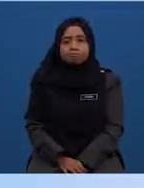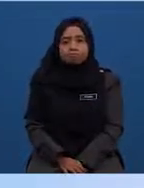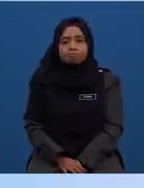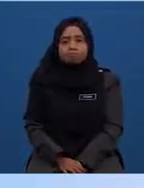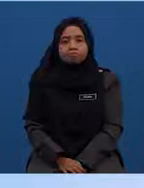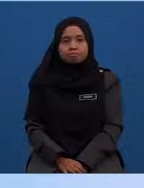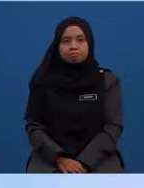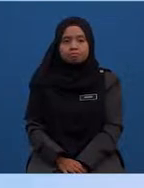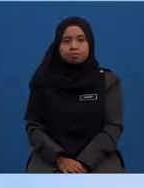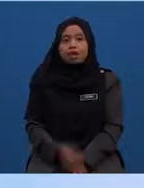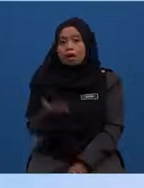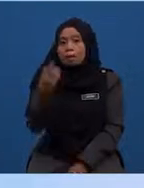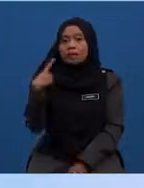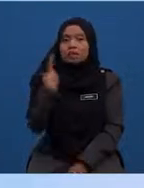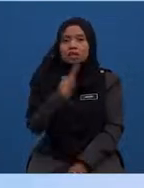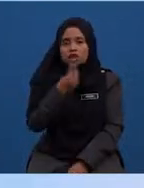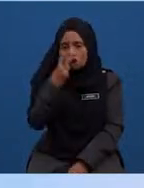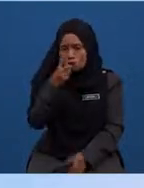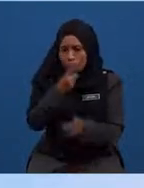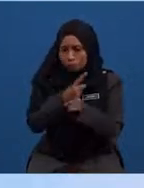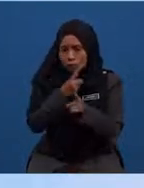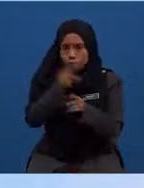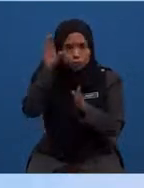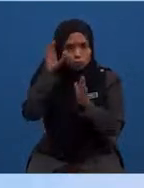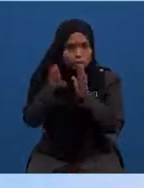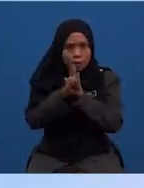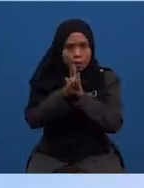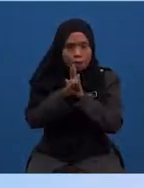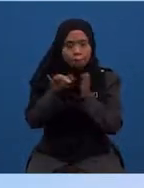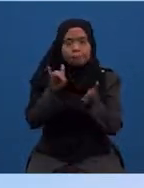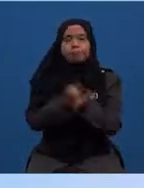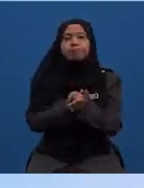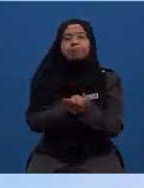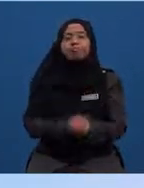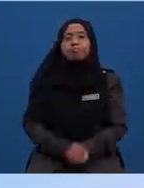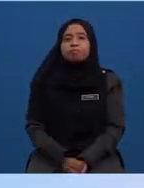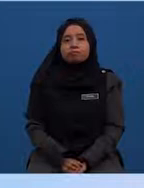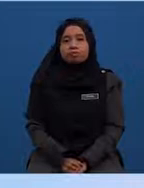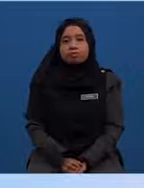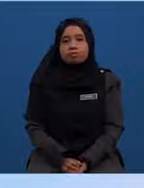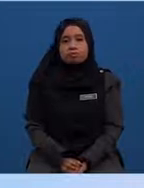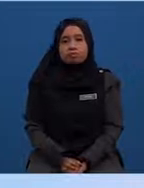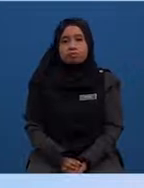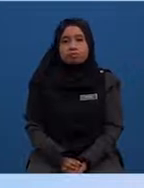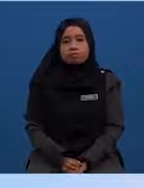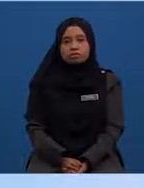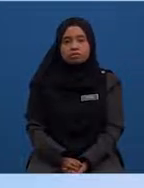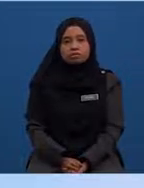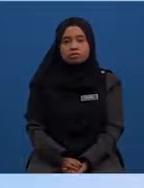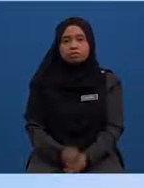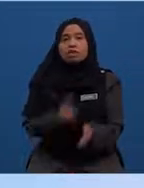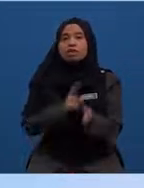sana. Mari kita amati betul-betul gambar-gambar yang cikgu sebut sebentar tadi,